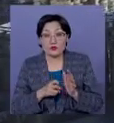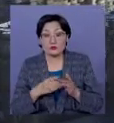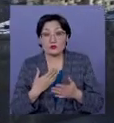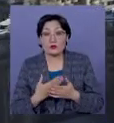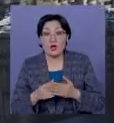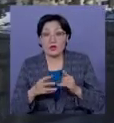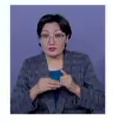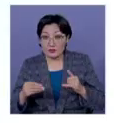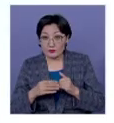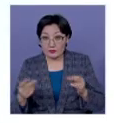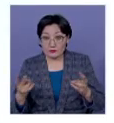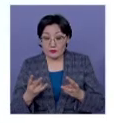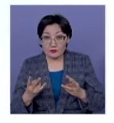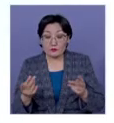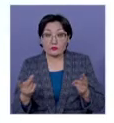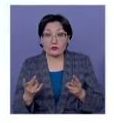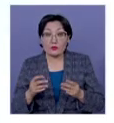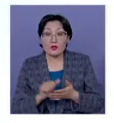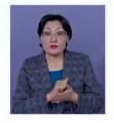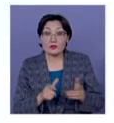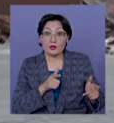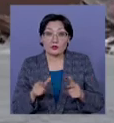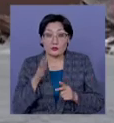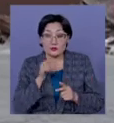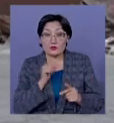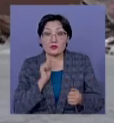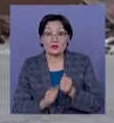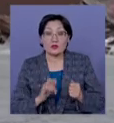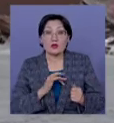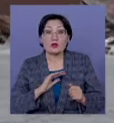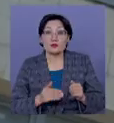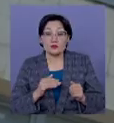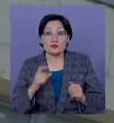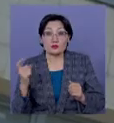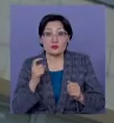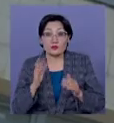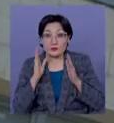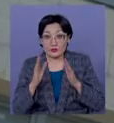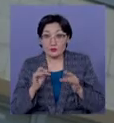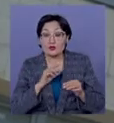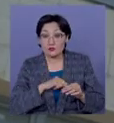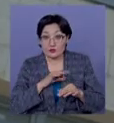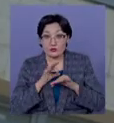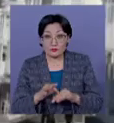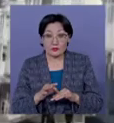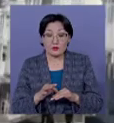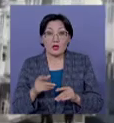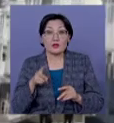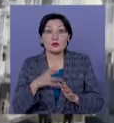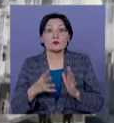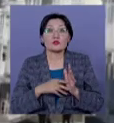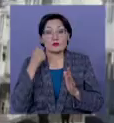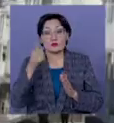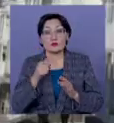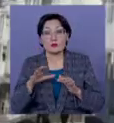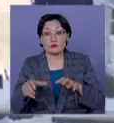жуық жер телімі қажет. Тиісті құжаттарды дайындау кезінде әр жекеменшік иесімен жекелей жұмыс жүргізілмек. Айта кетейік, 2019